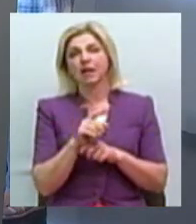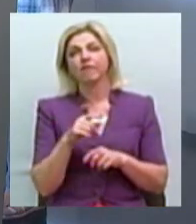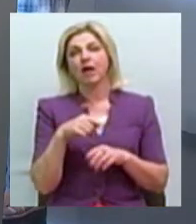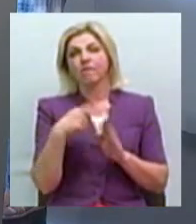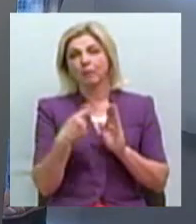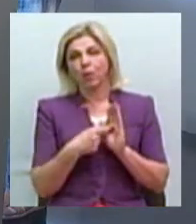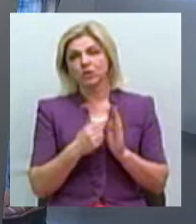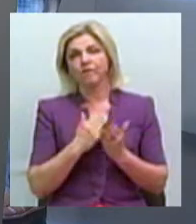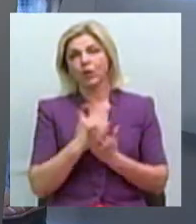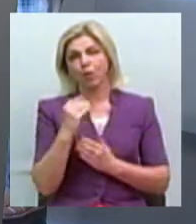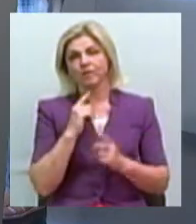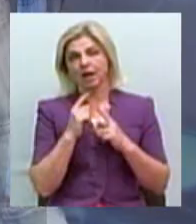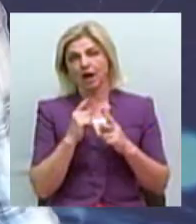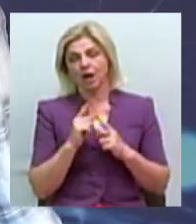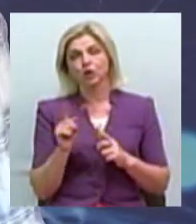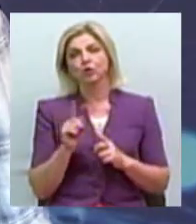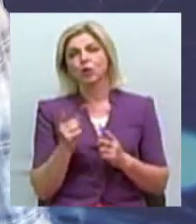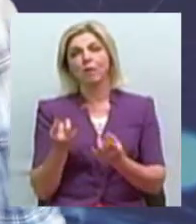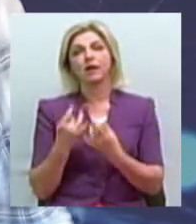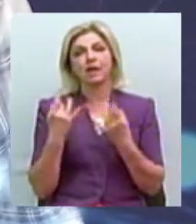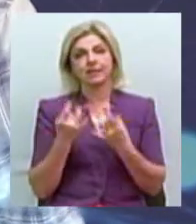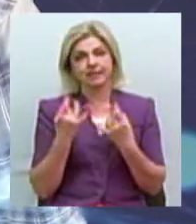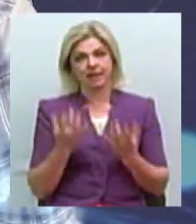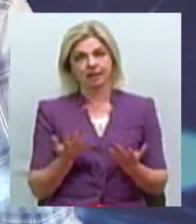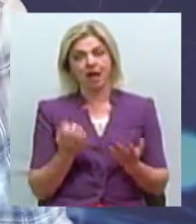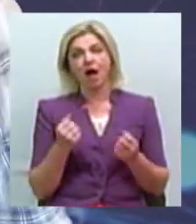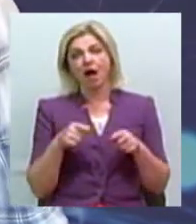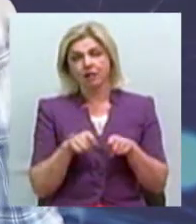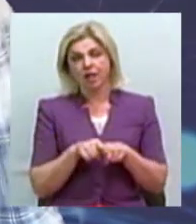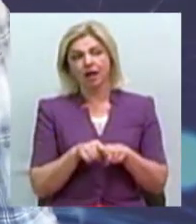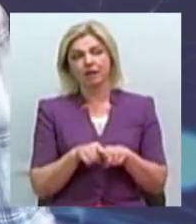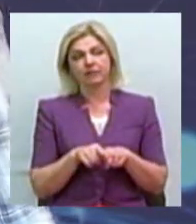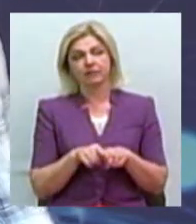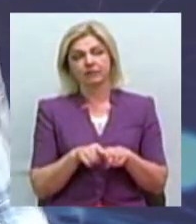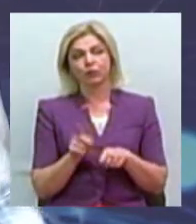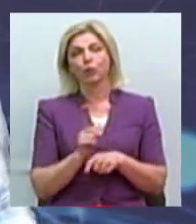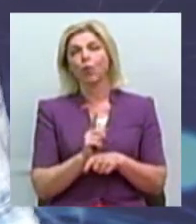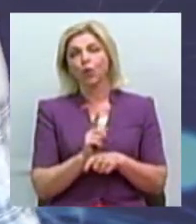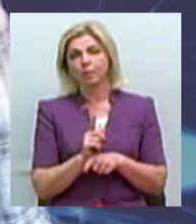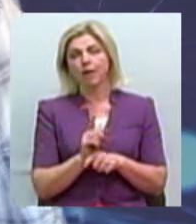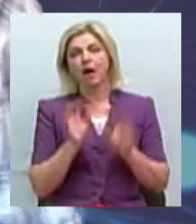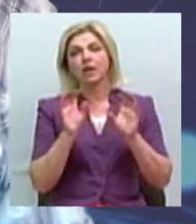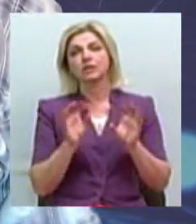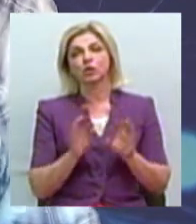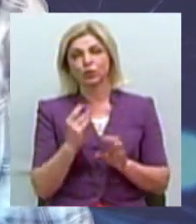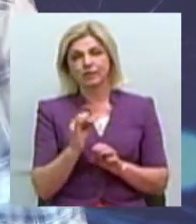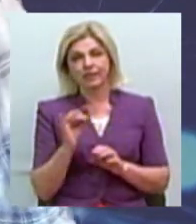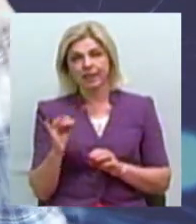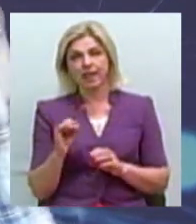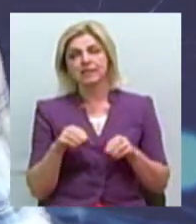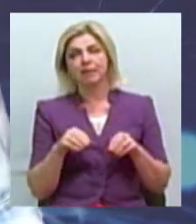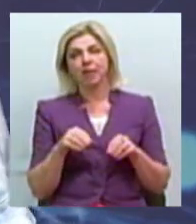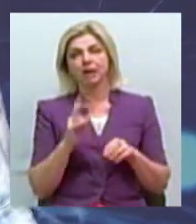Верховную Раду, чтобы она разъяснила. А так, в принципе, значит, нормы Конституции, Земельного